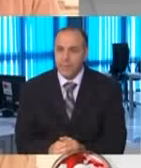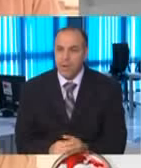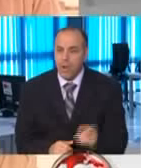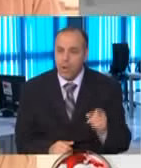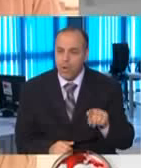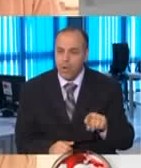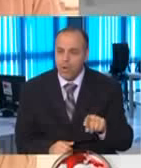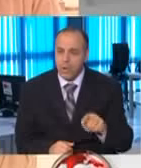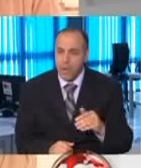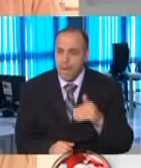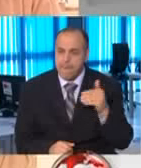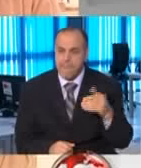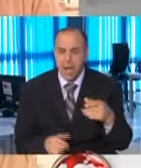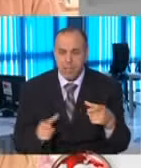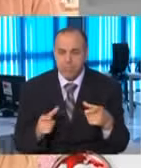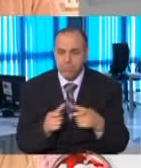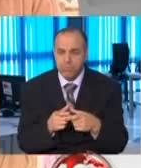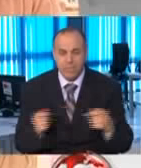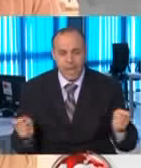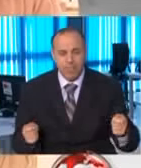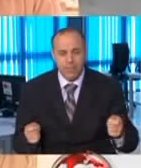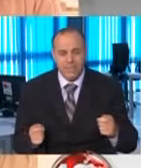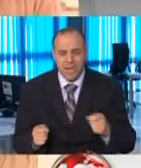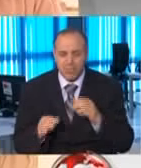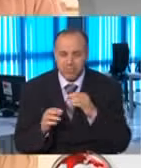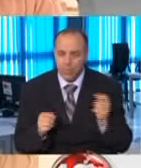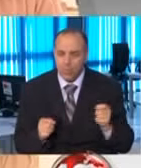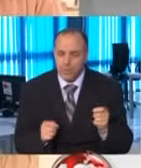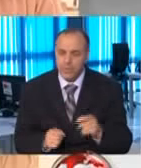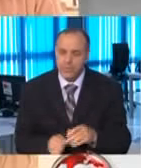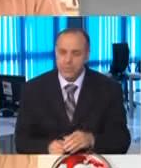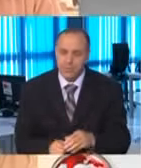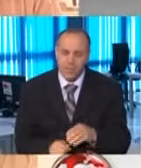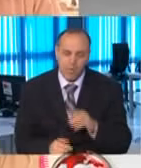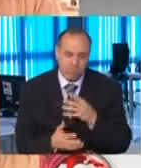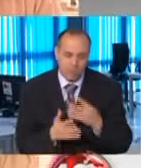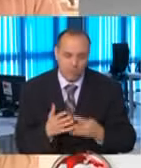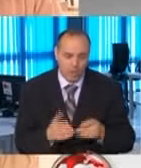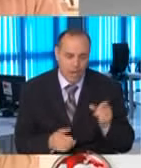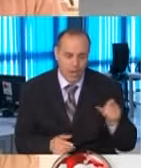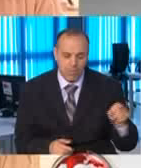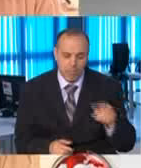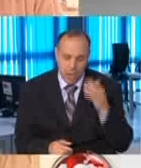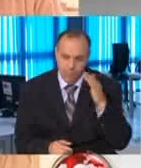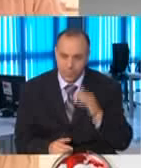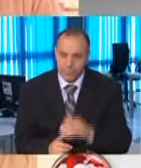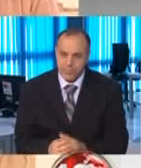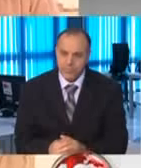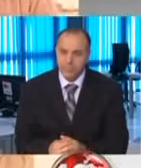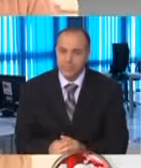وأيضا بعض الفرق الموسيقية مثل الأزهر الضاوي والشاعر علي زمور.